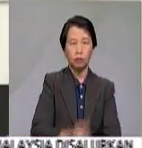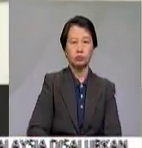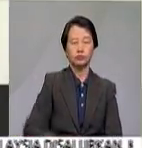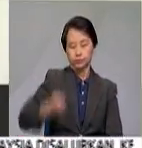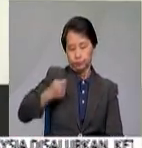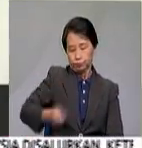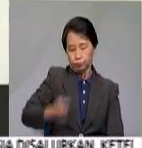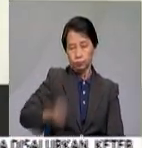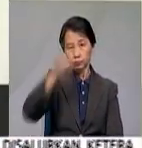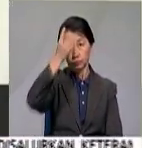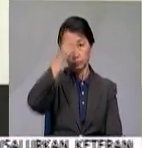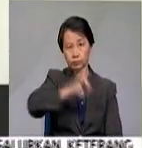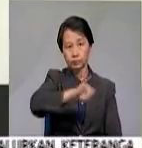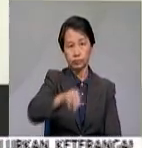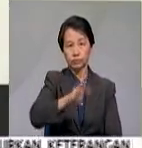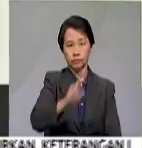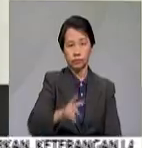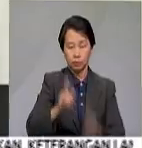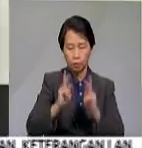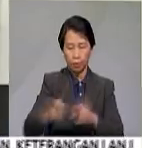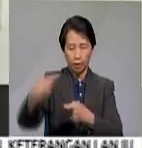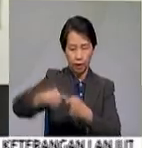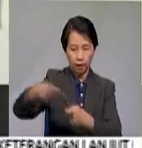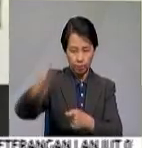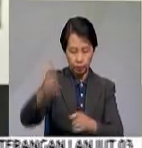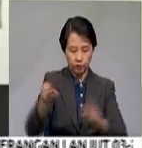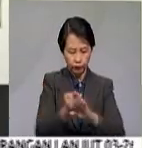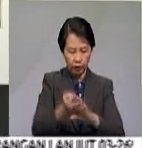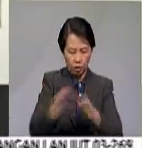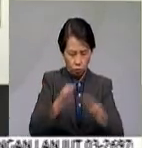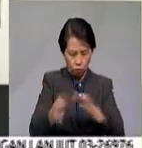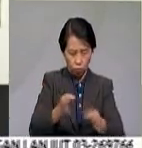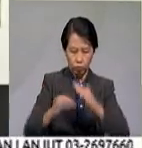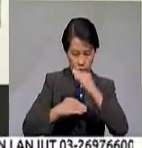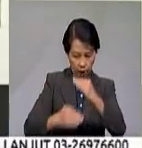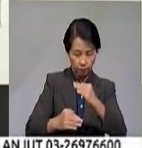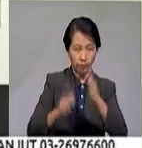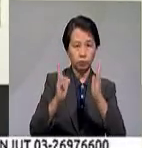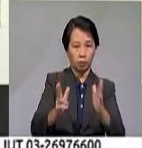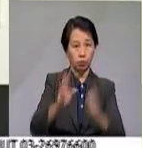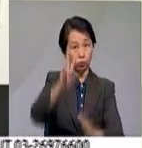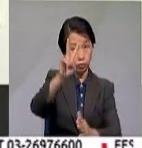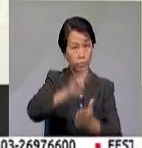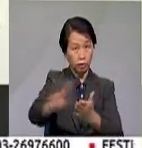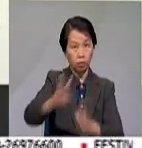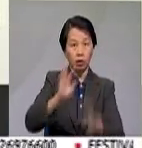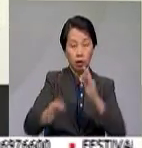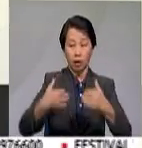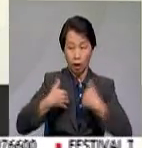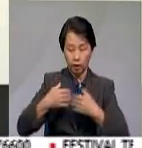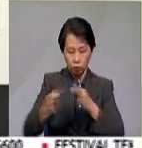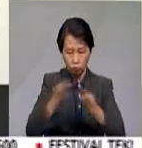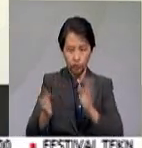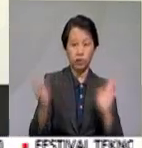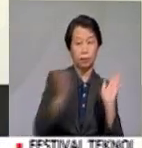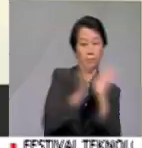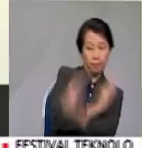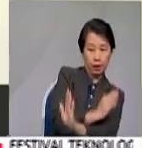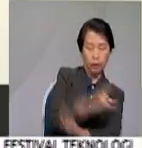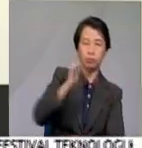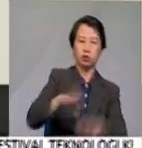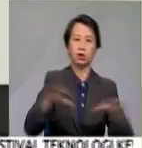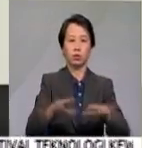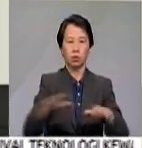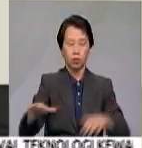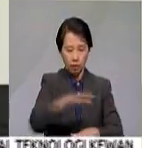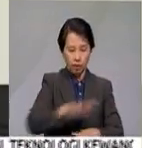Hakim Datuk Muhammad Jamil, pihak berkaitan perlu memfailkan hujah dalam tempoh 2 minggu. Manakala sekiranya ada hujahan balas, ia perlu dibuat